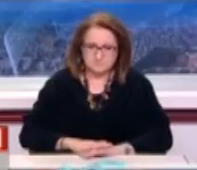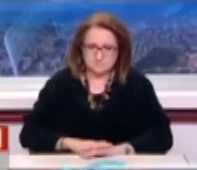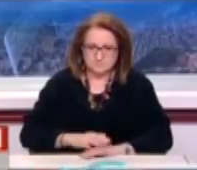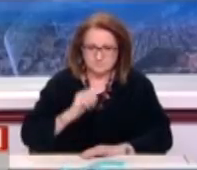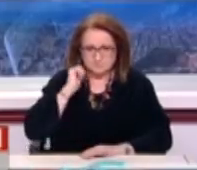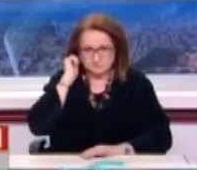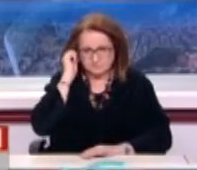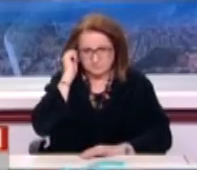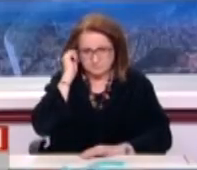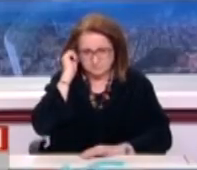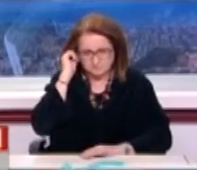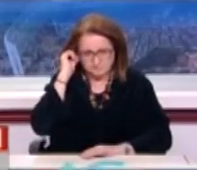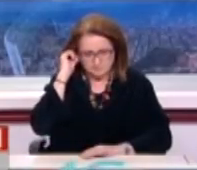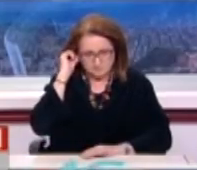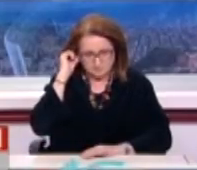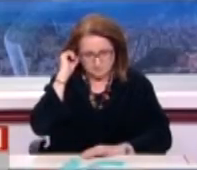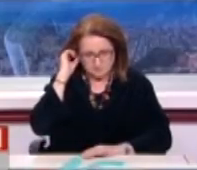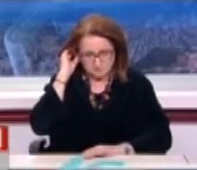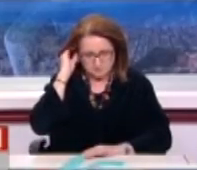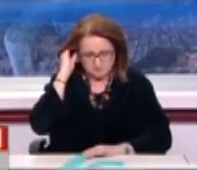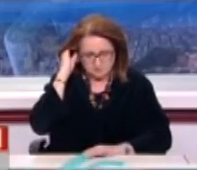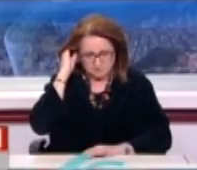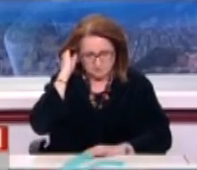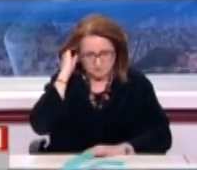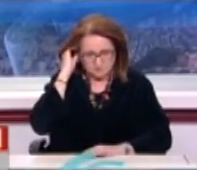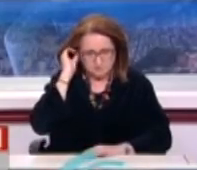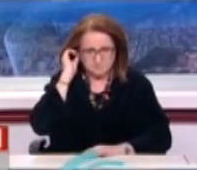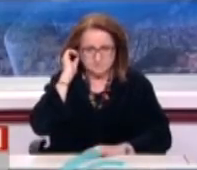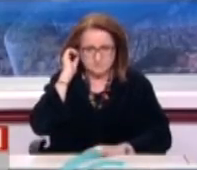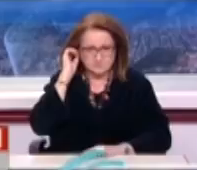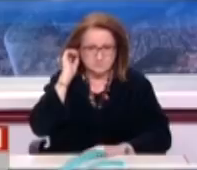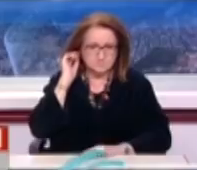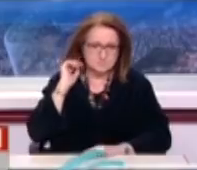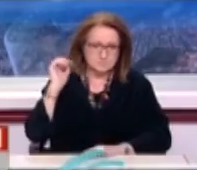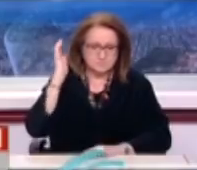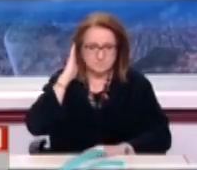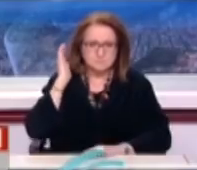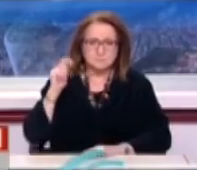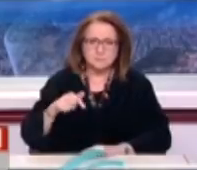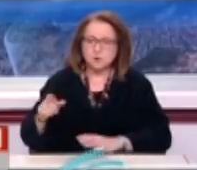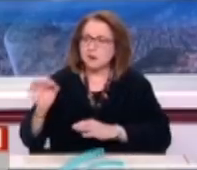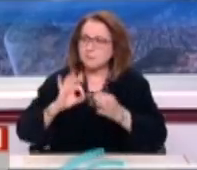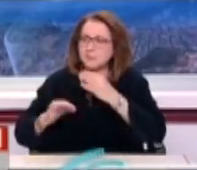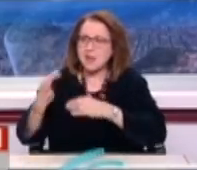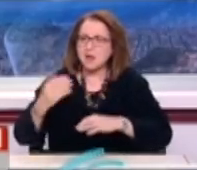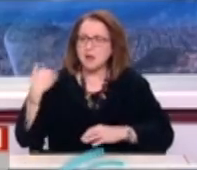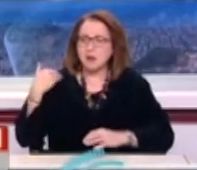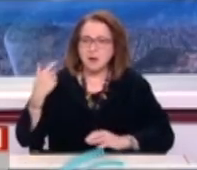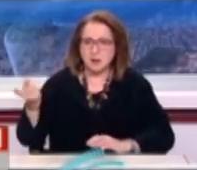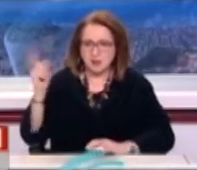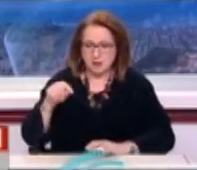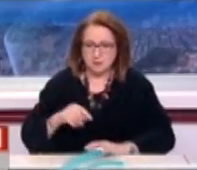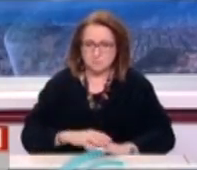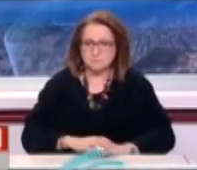Περιμένετε λιγάκι να ξεκαθαρίσω. Παρακαλώ κύριε Πρωτοστοπούλου. Περιμένετε, να δώνει το λόγο ο κύριος Χατζηχαραλάμπους.